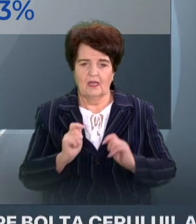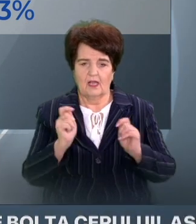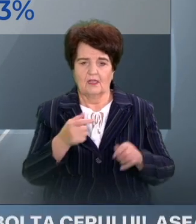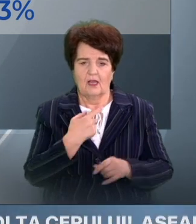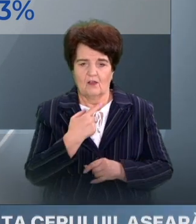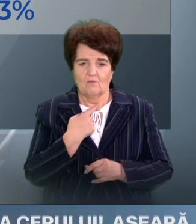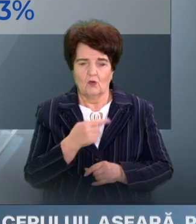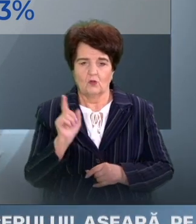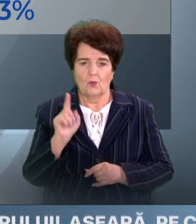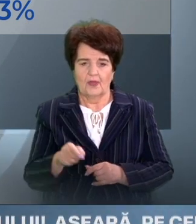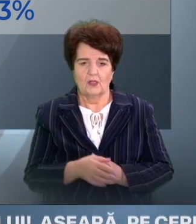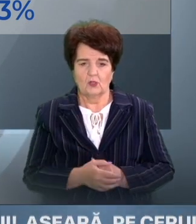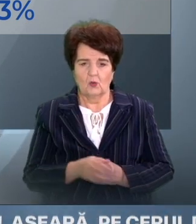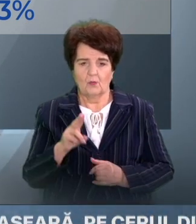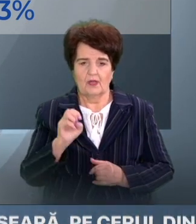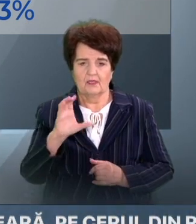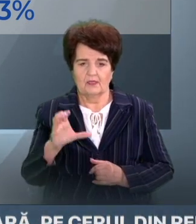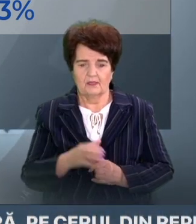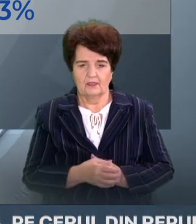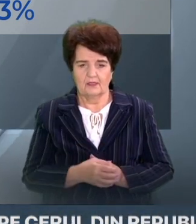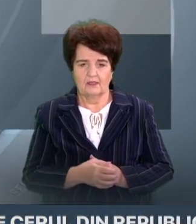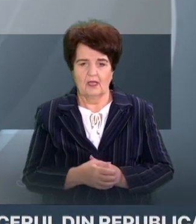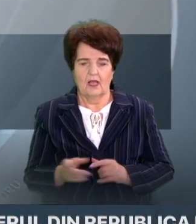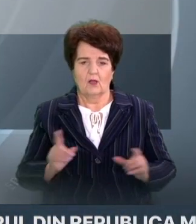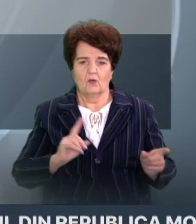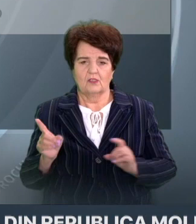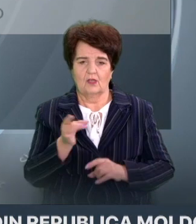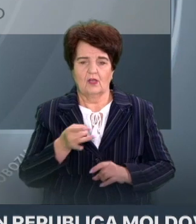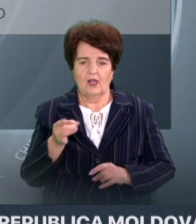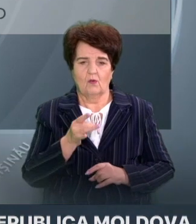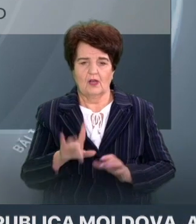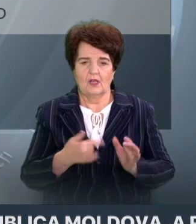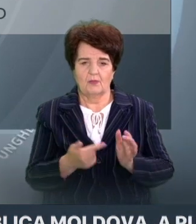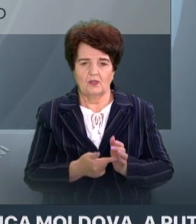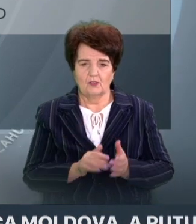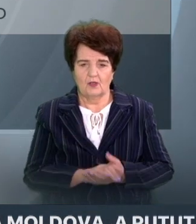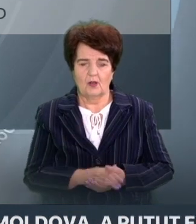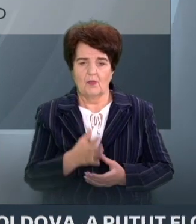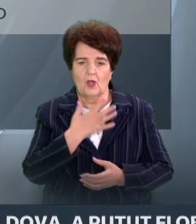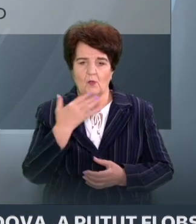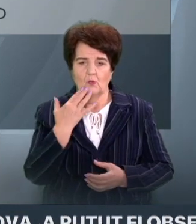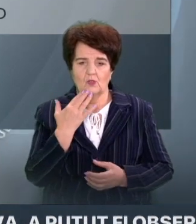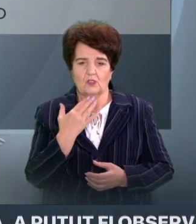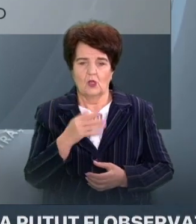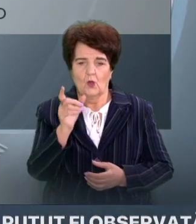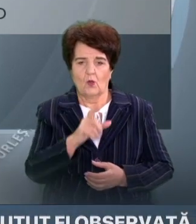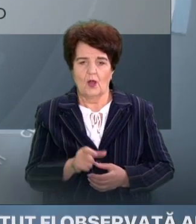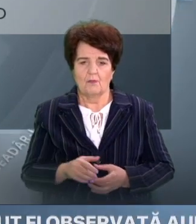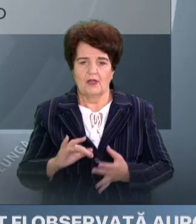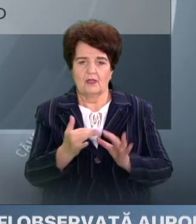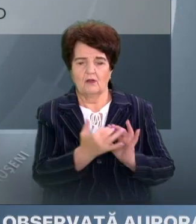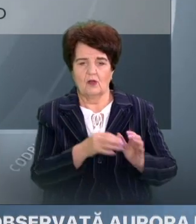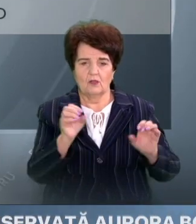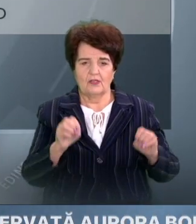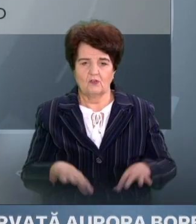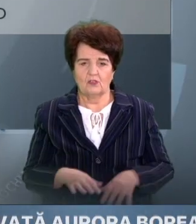pentru PAS pe dimensiunea consiliilor raionale și municipale. Mai mulți oameni din localități au decis ca